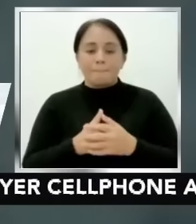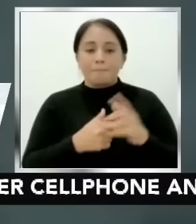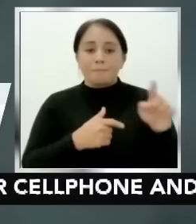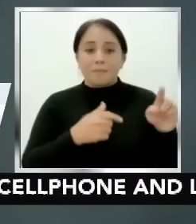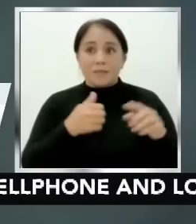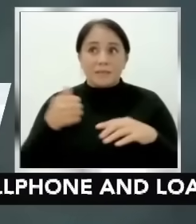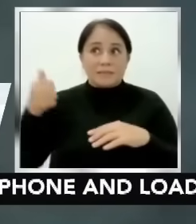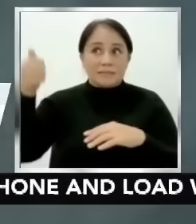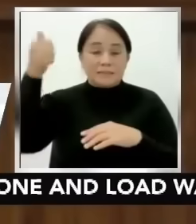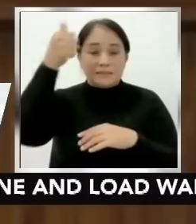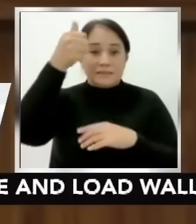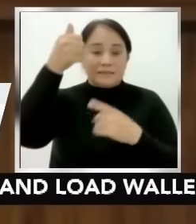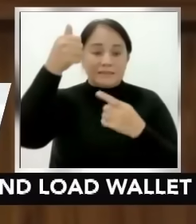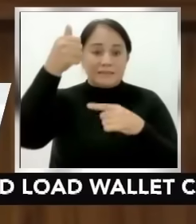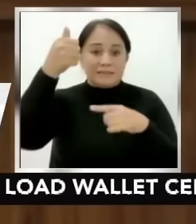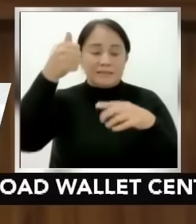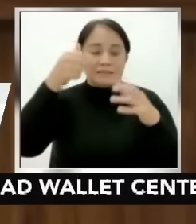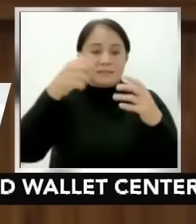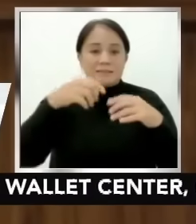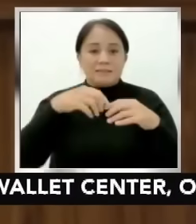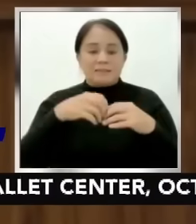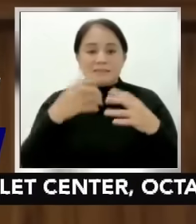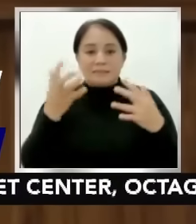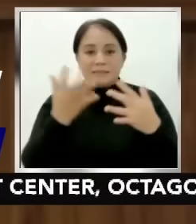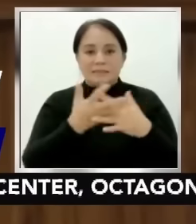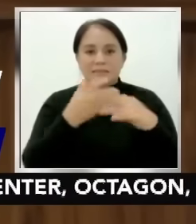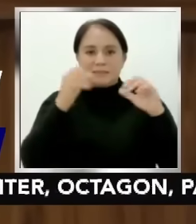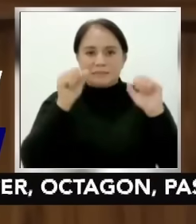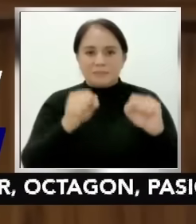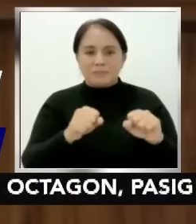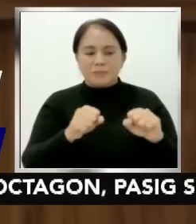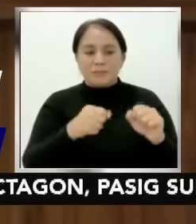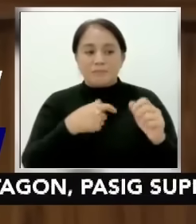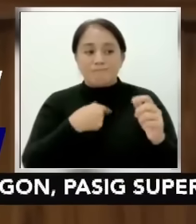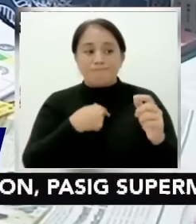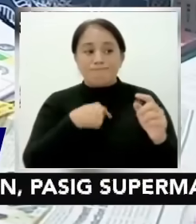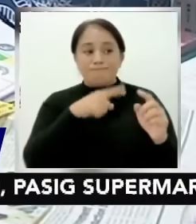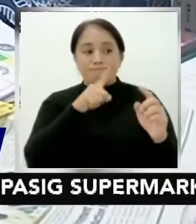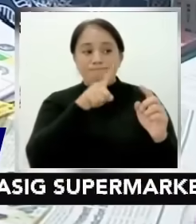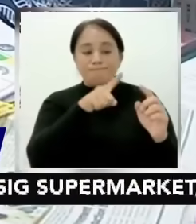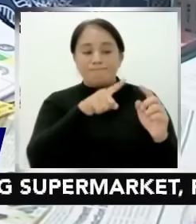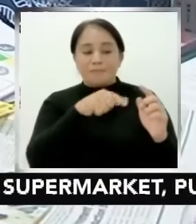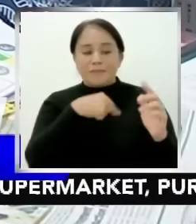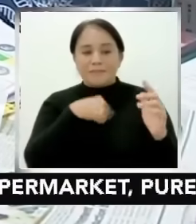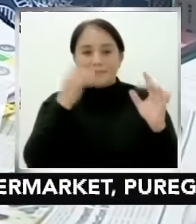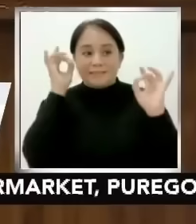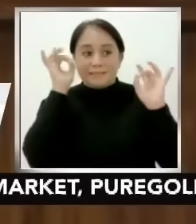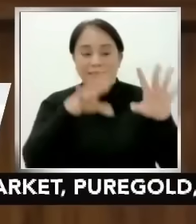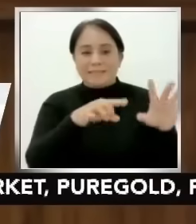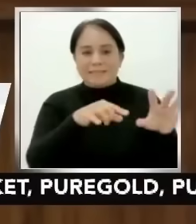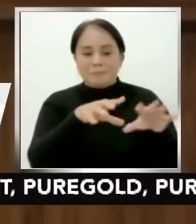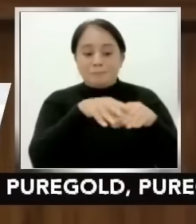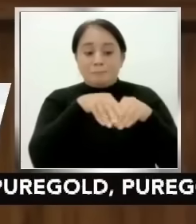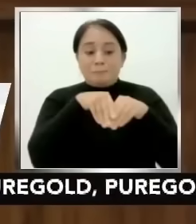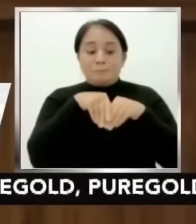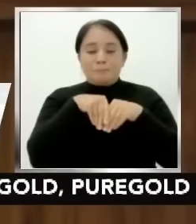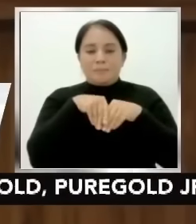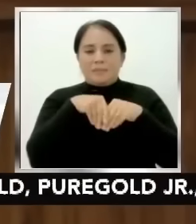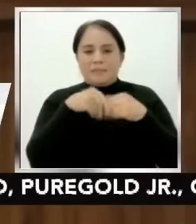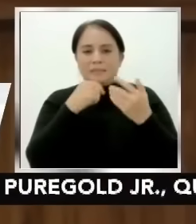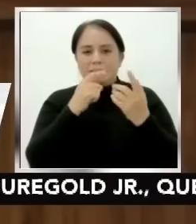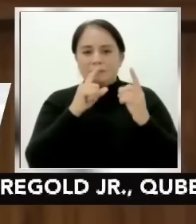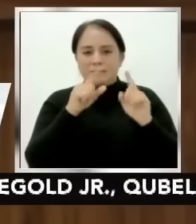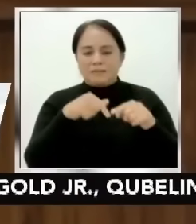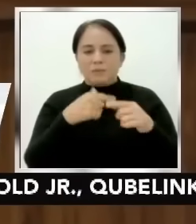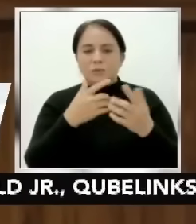sa kasong ito, maaring i-silence nila itong mga nahuli natin para hindi na makapagsalita. And that's the reason nga we